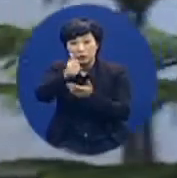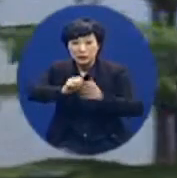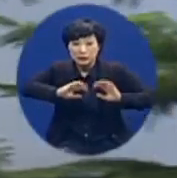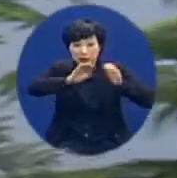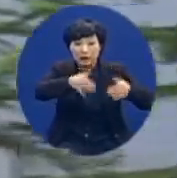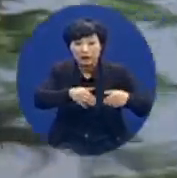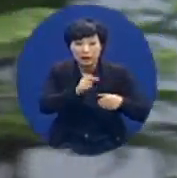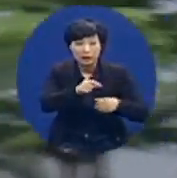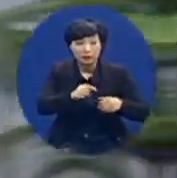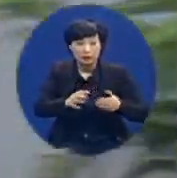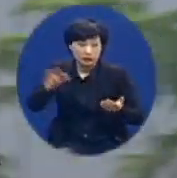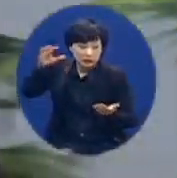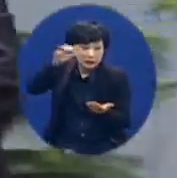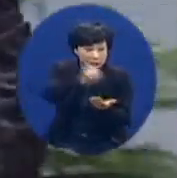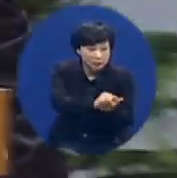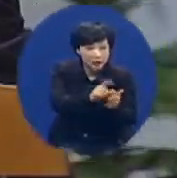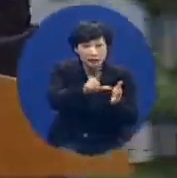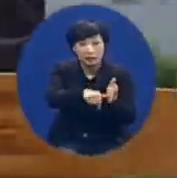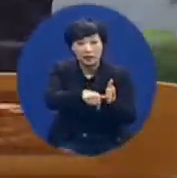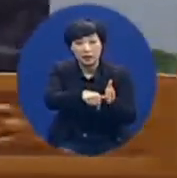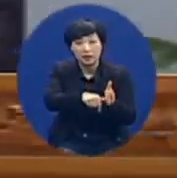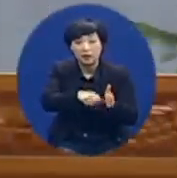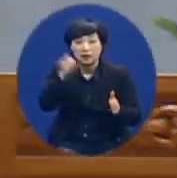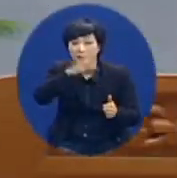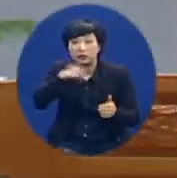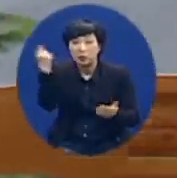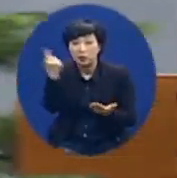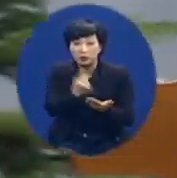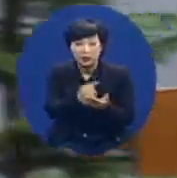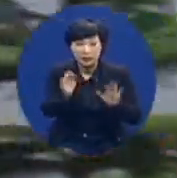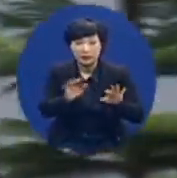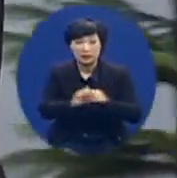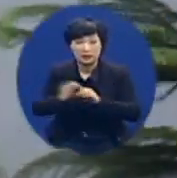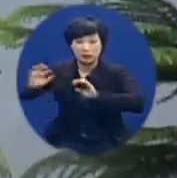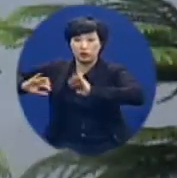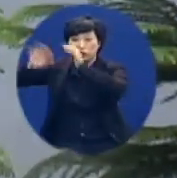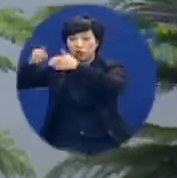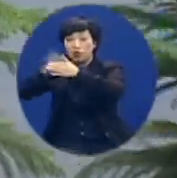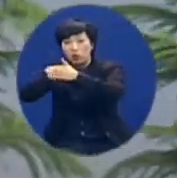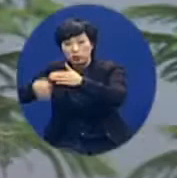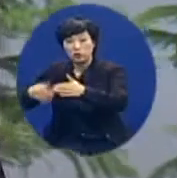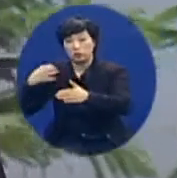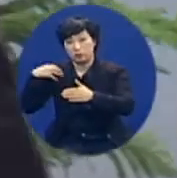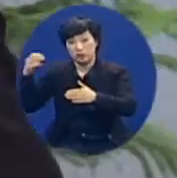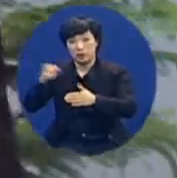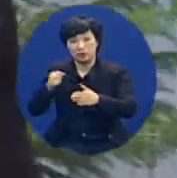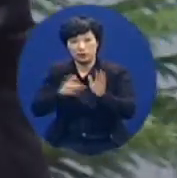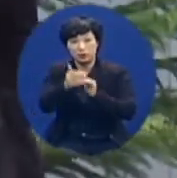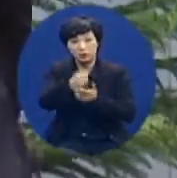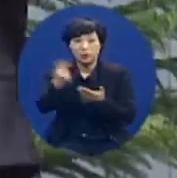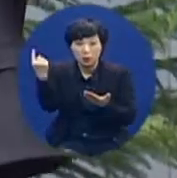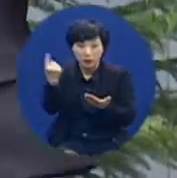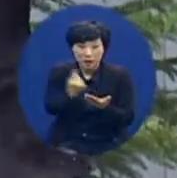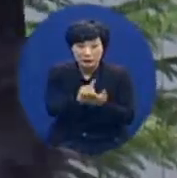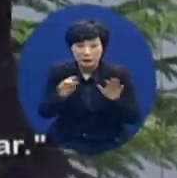세상 나라를 침략할 때 그냥 오는 것이 아니라 천국이라는 공적 신분으로